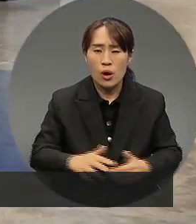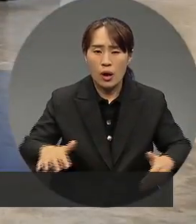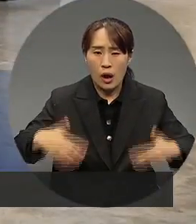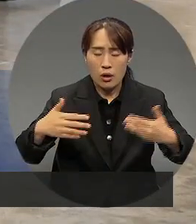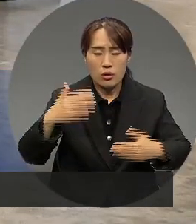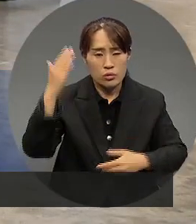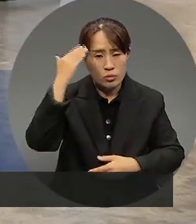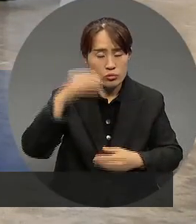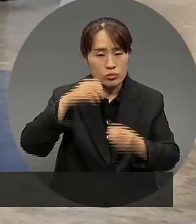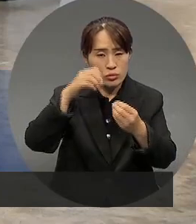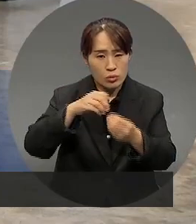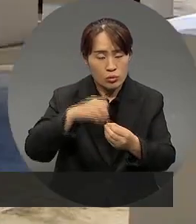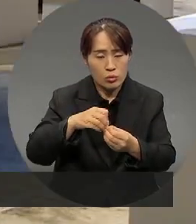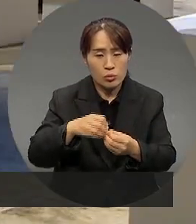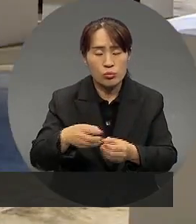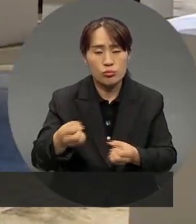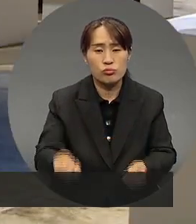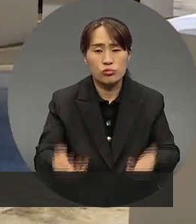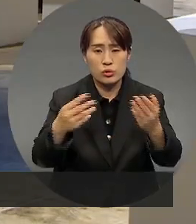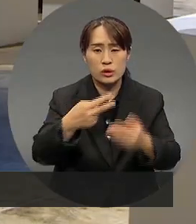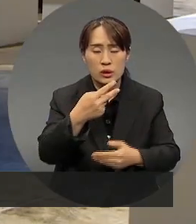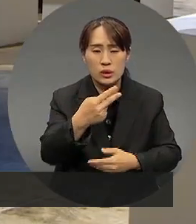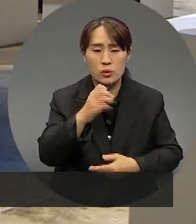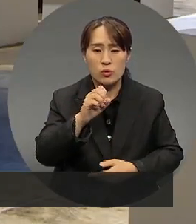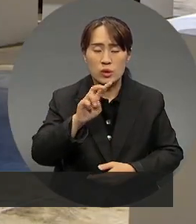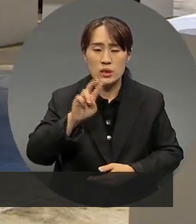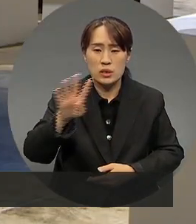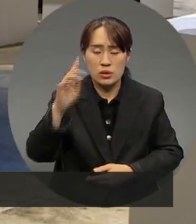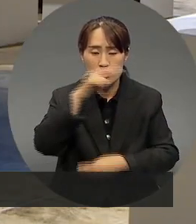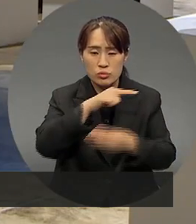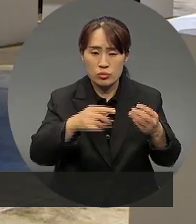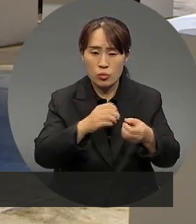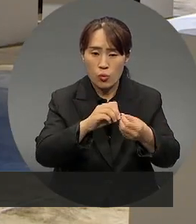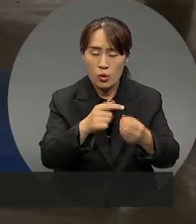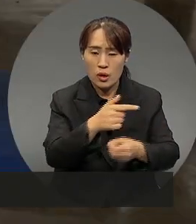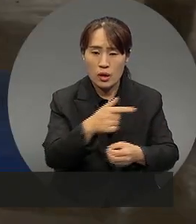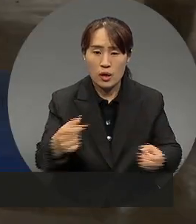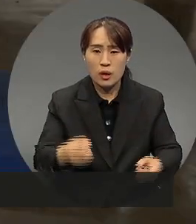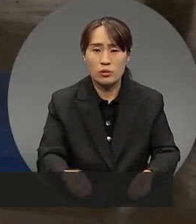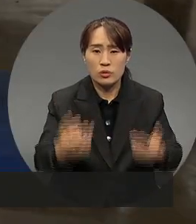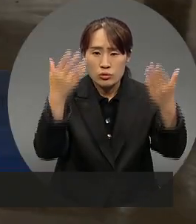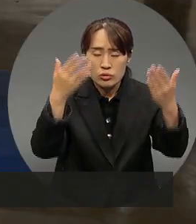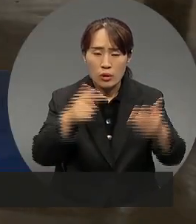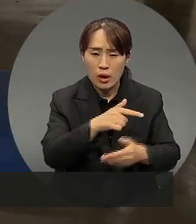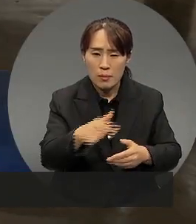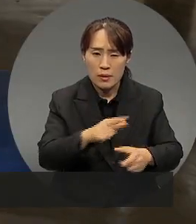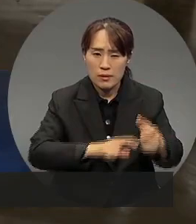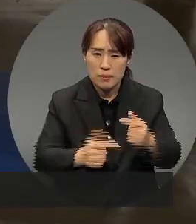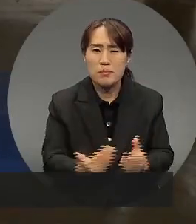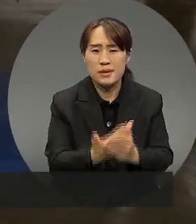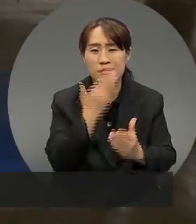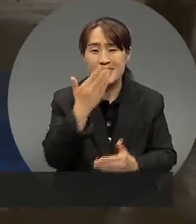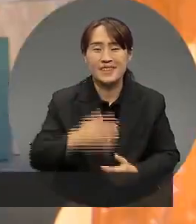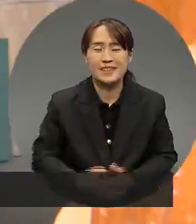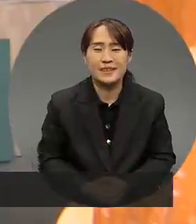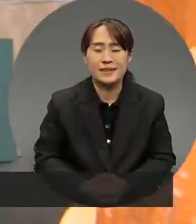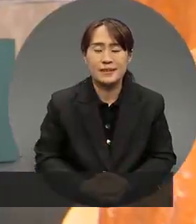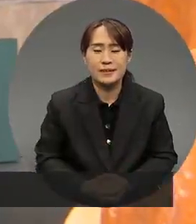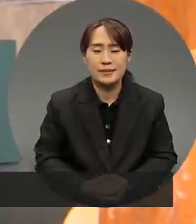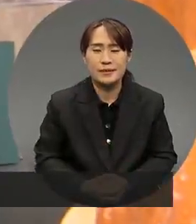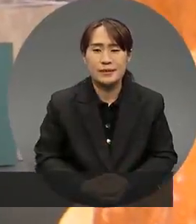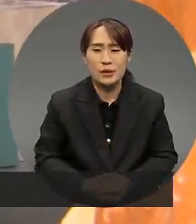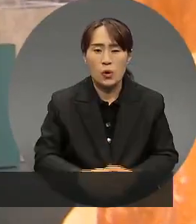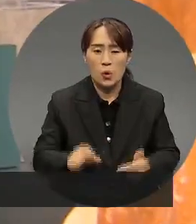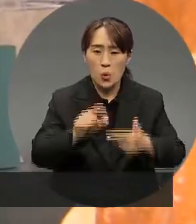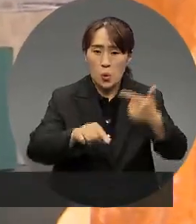주전공 페스티벌과 2024 충북의 공해전 최로 동력을 끌어올릴 예정입니다